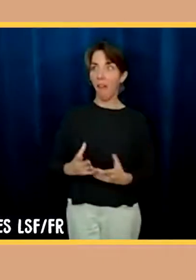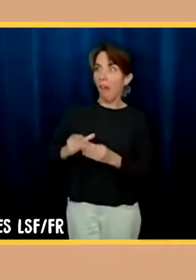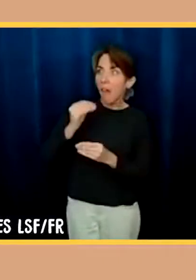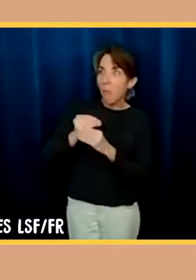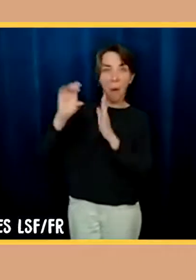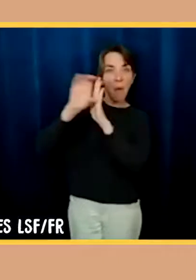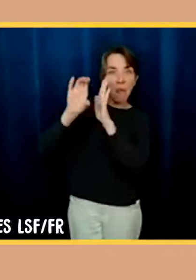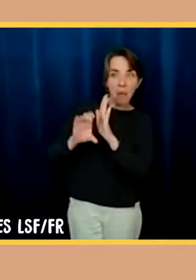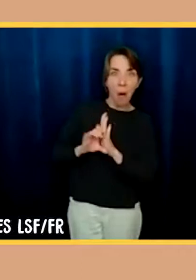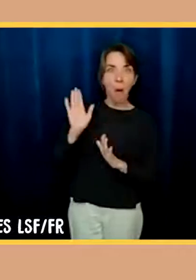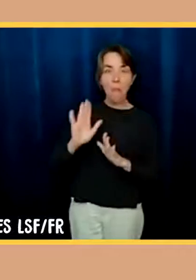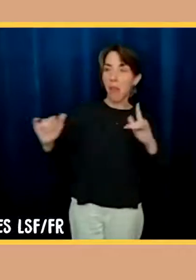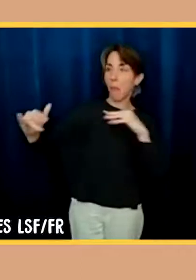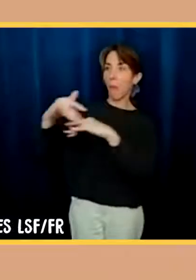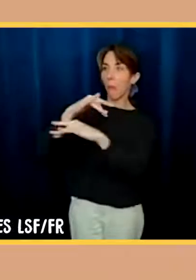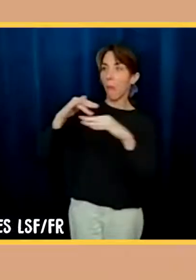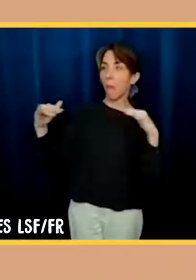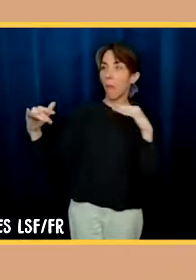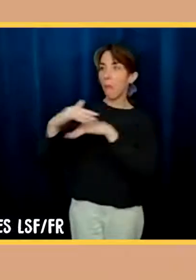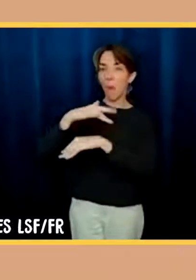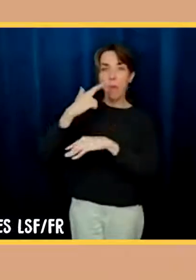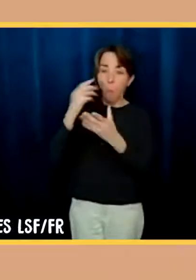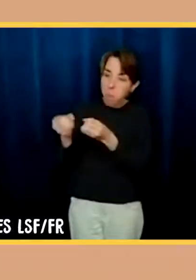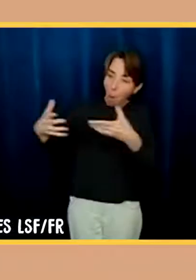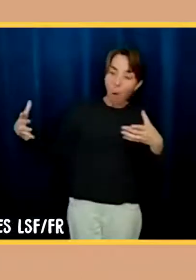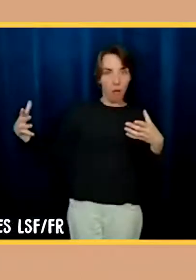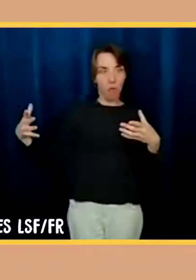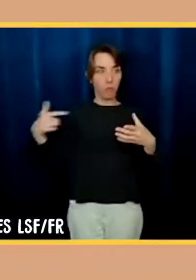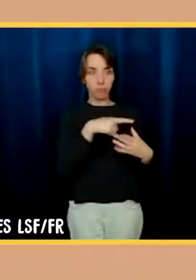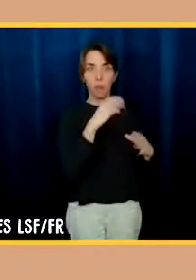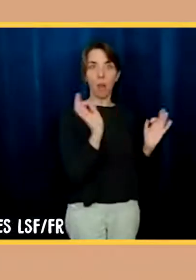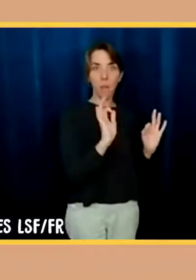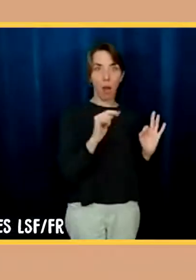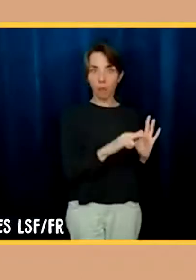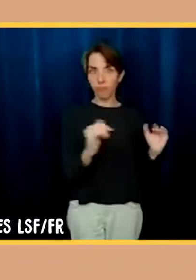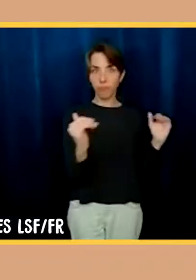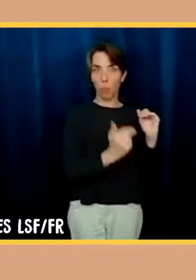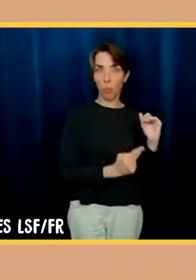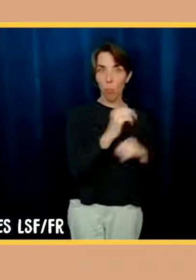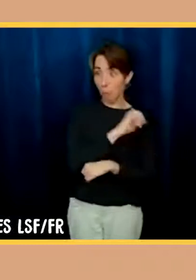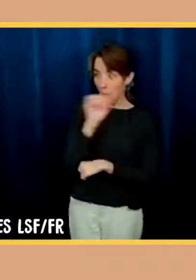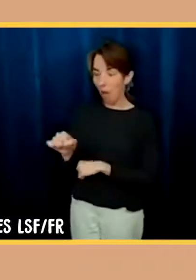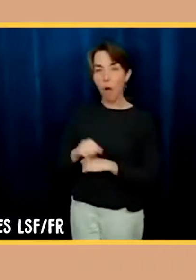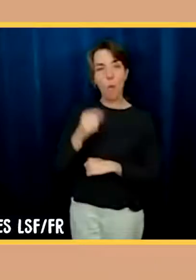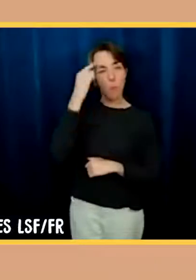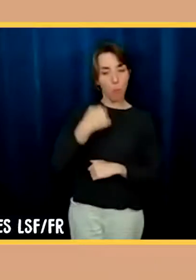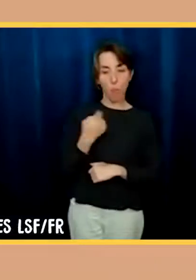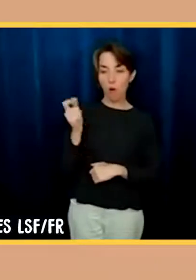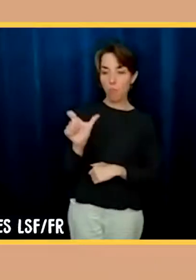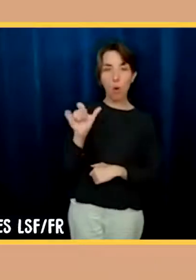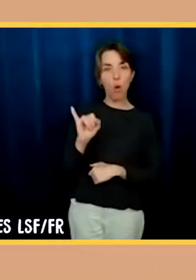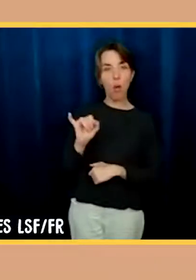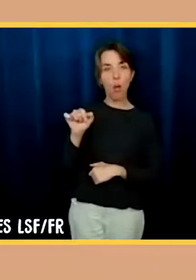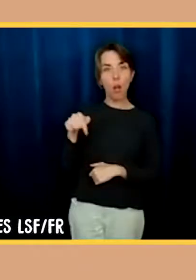trouve souvent dans des communautés beaucoup plus éduquées. Donc, pour moi, en fait, le terme d'ignorance, s'il allait plus, au bout d'un moment, il y